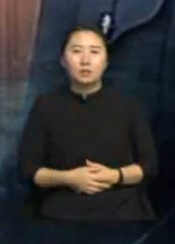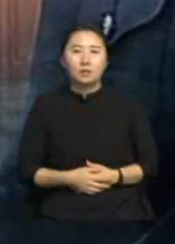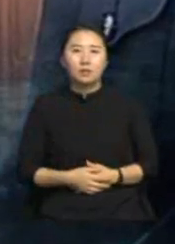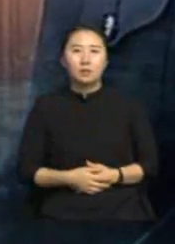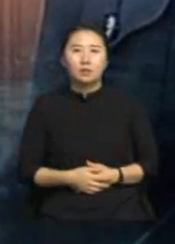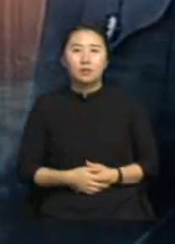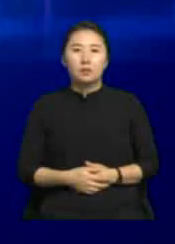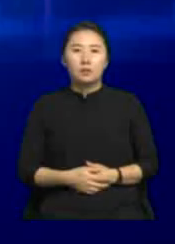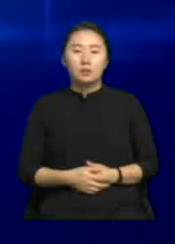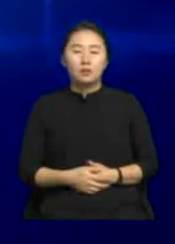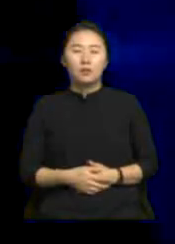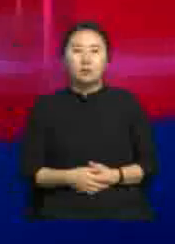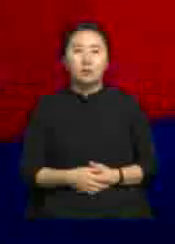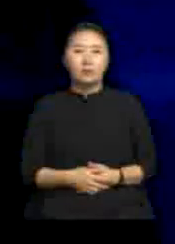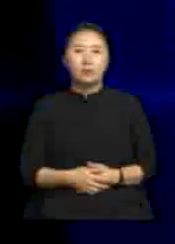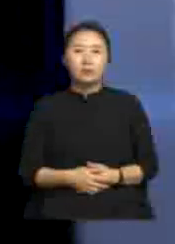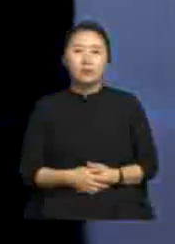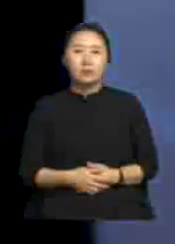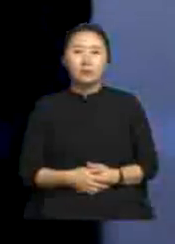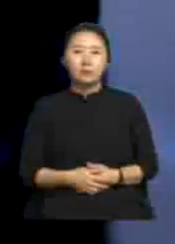기자의 보도입니다.